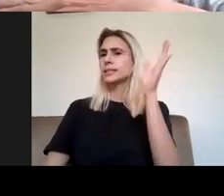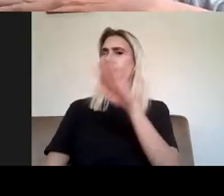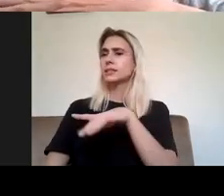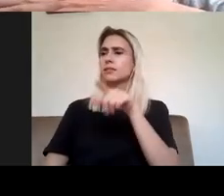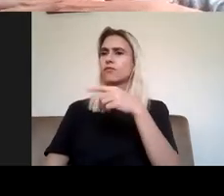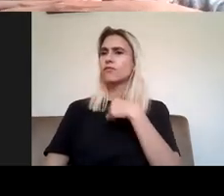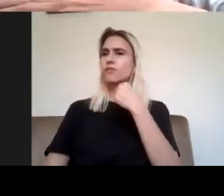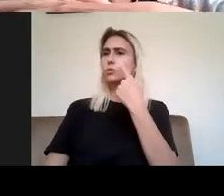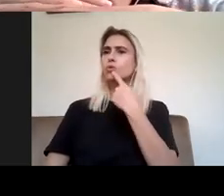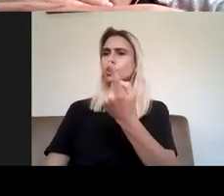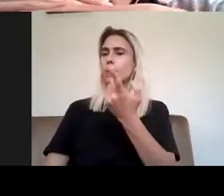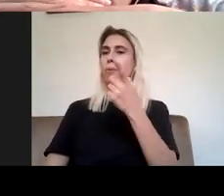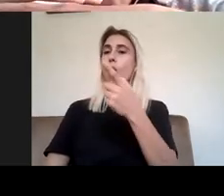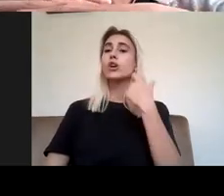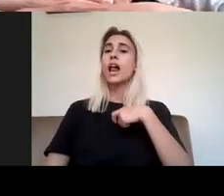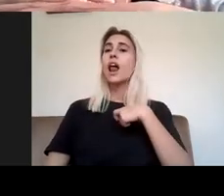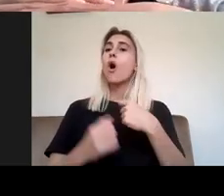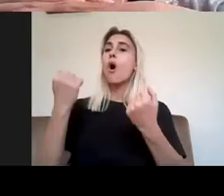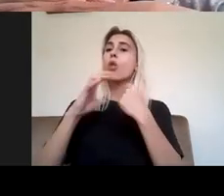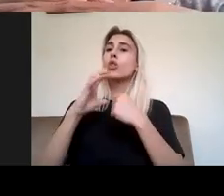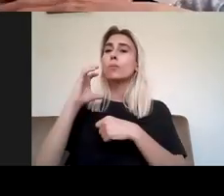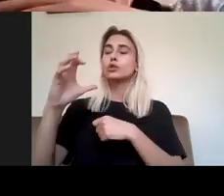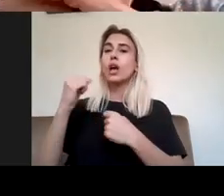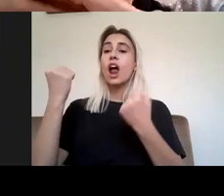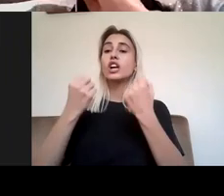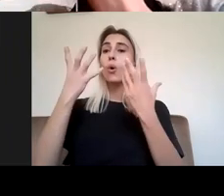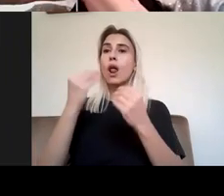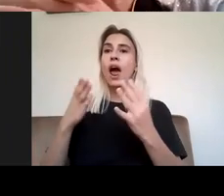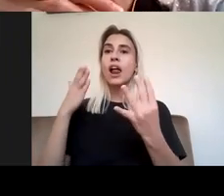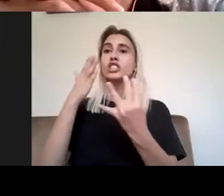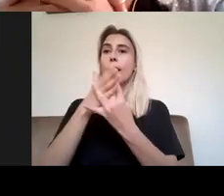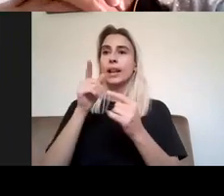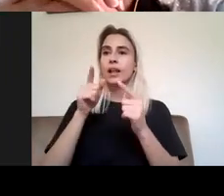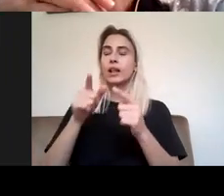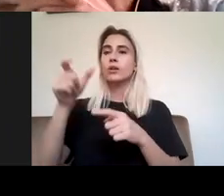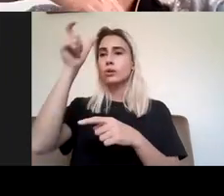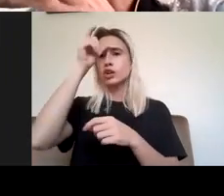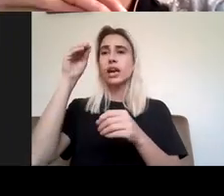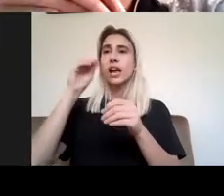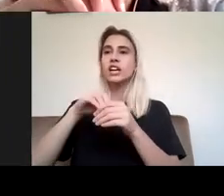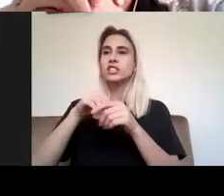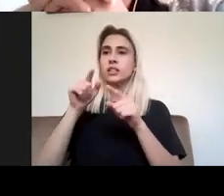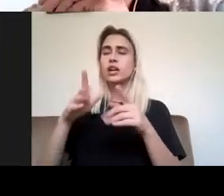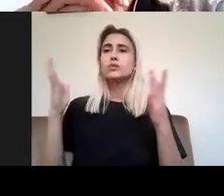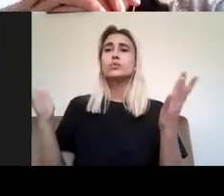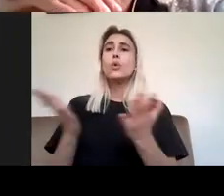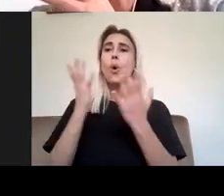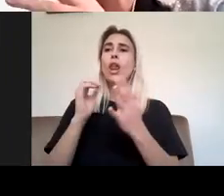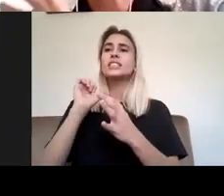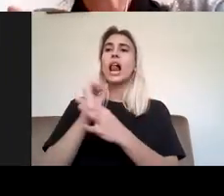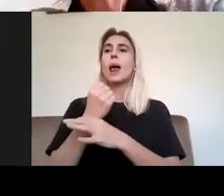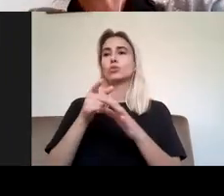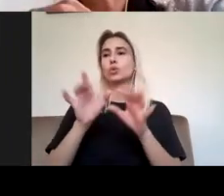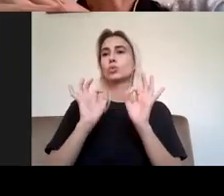vereceğim. Özellikle otobüslerimizde araç olarak erişilebilirlik standartlarını Türkiye çapında çoğunlukla sağlamış durumdayız.